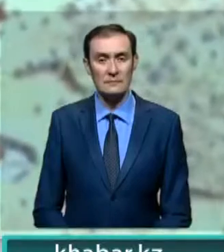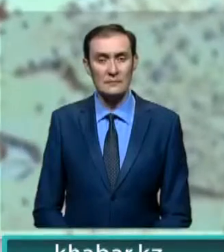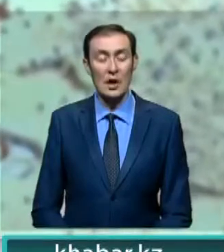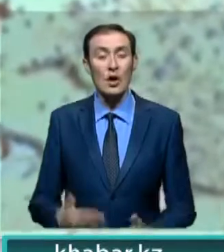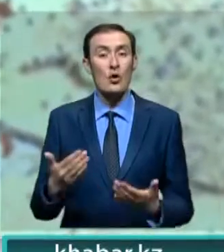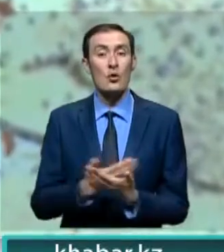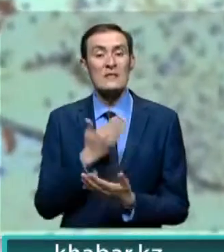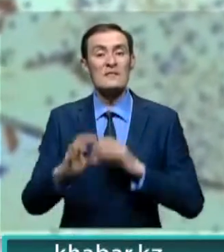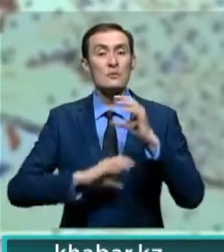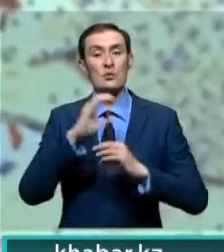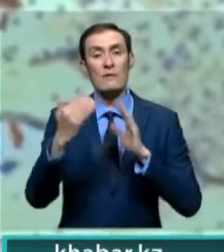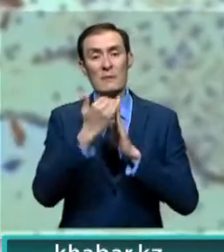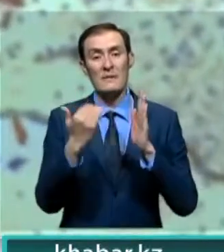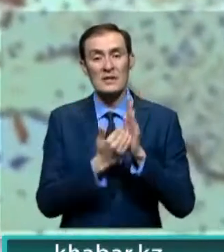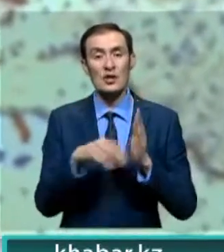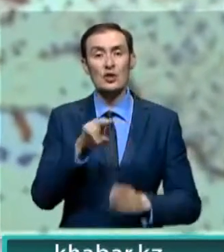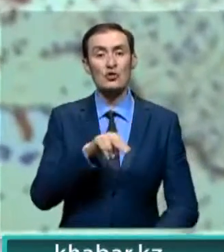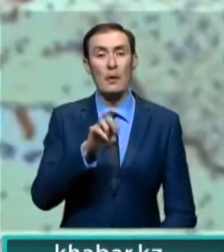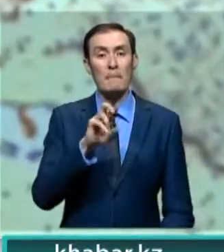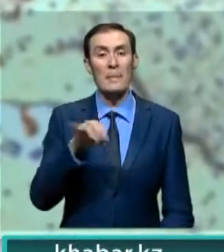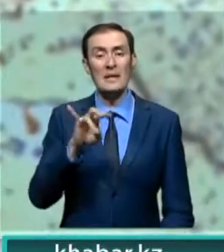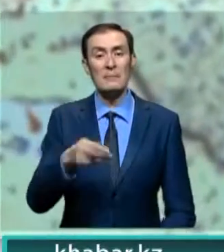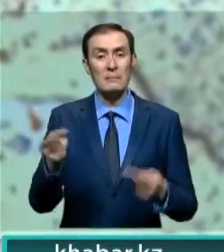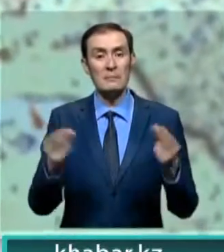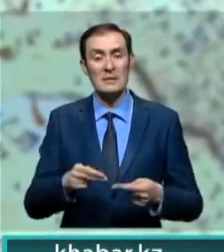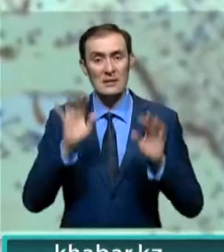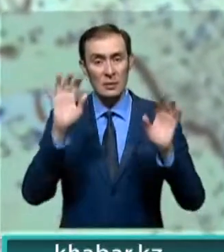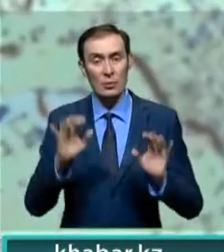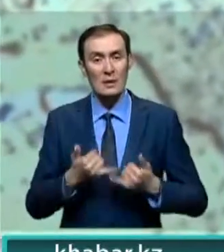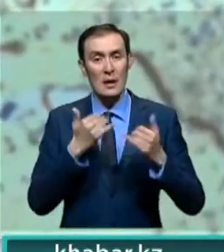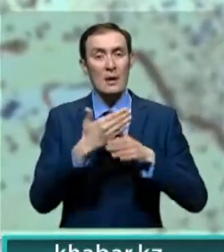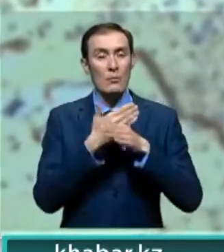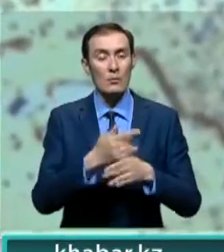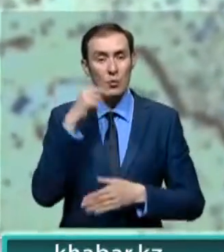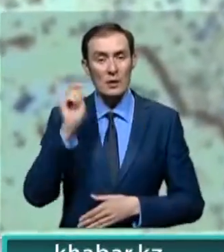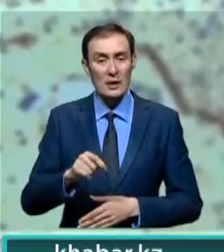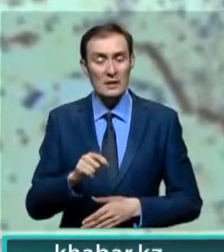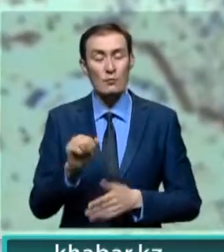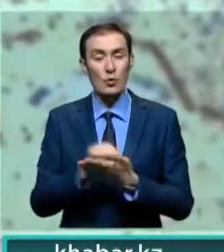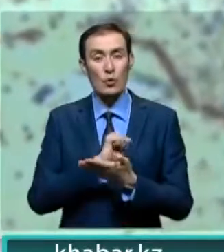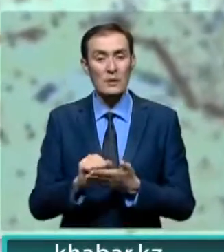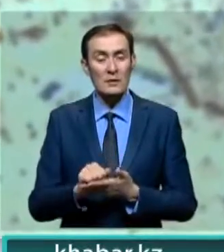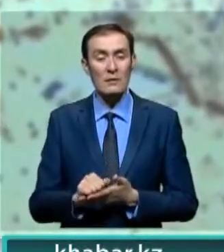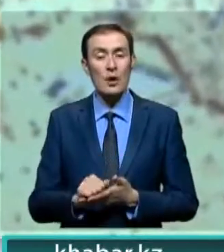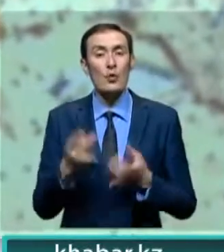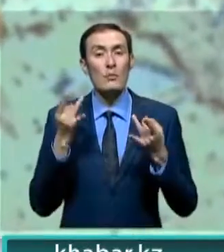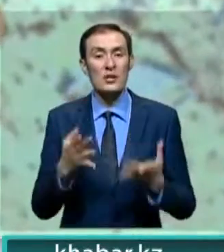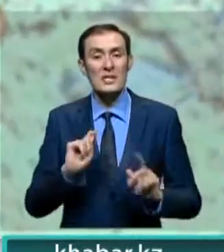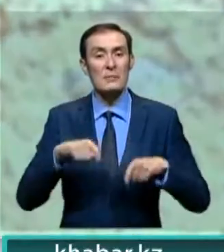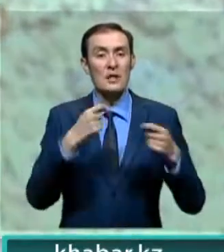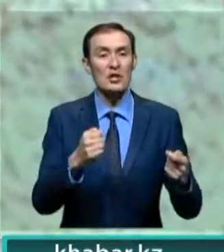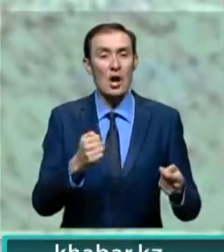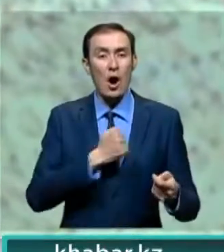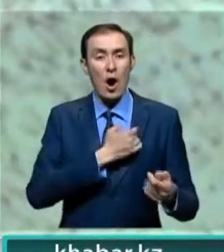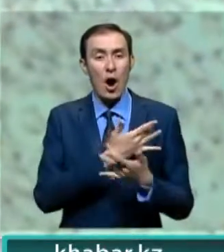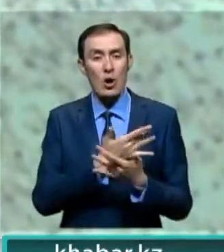новостям международной повестки. Джо Байден подписал закон о ленд-лизе для Украины. Благодаря этому документу значительно упрощается передача